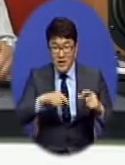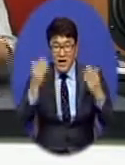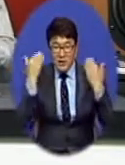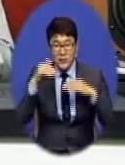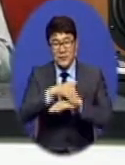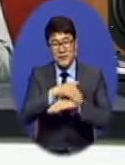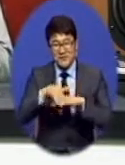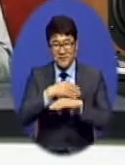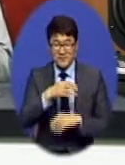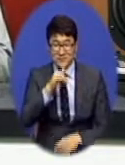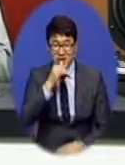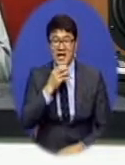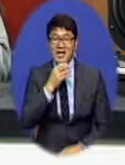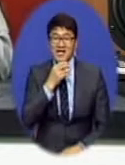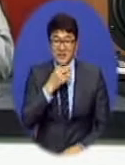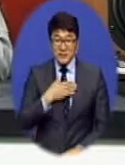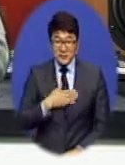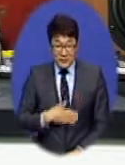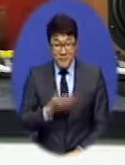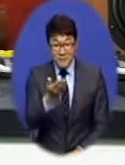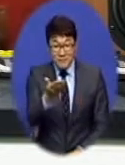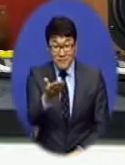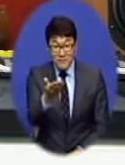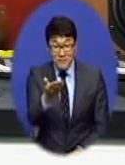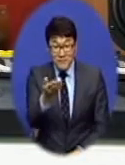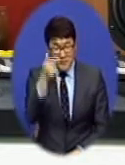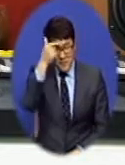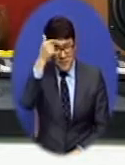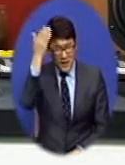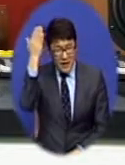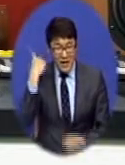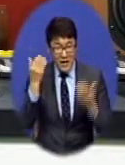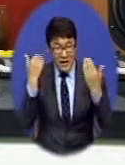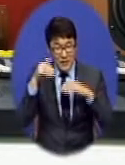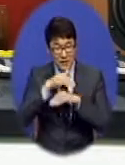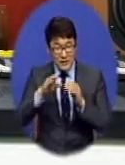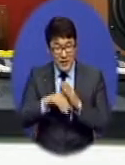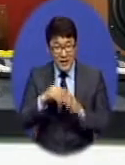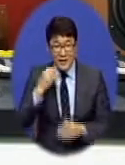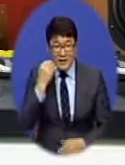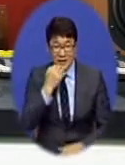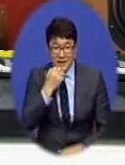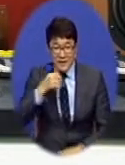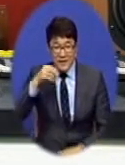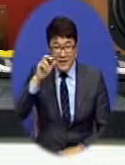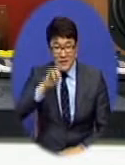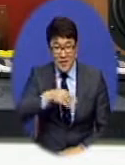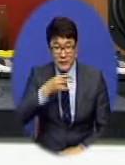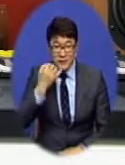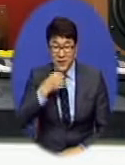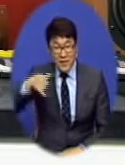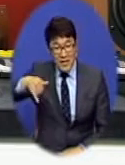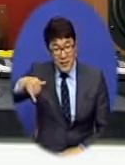아, 그러시구나. 네. 예. 그 이정옥님, 네. 그러면 그때 그 학창시절에 자주색 가방을 갖고